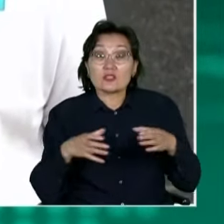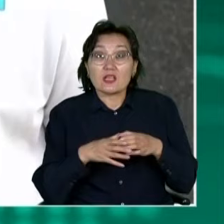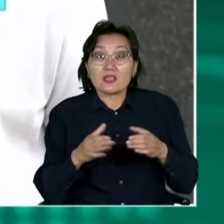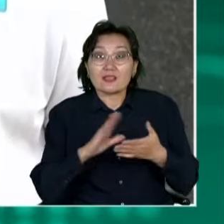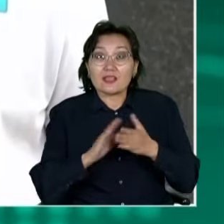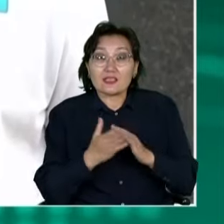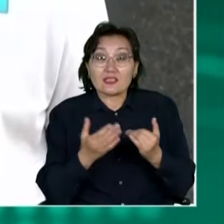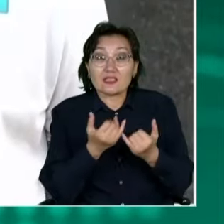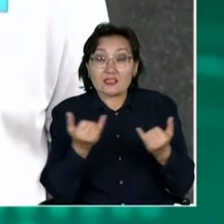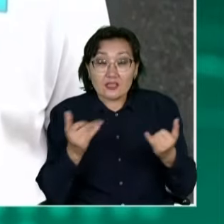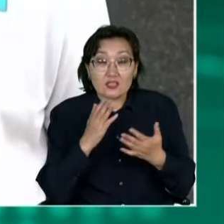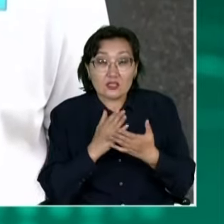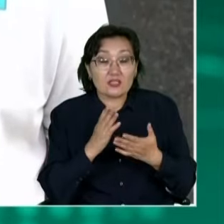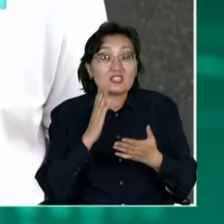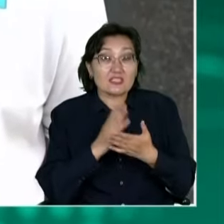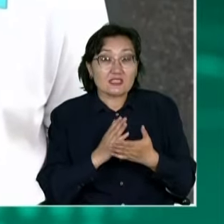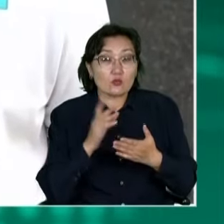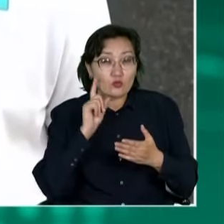них на сегодня созданы условия?